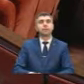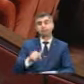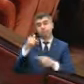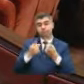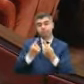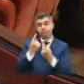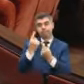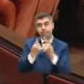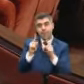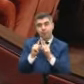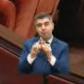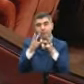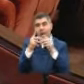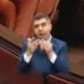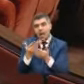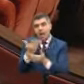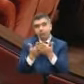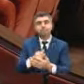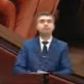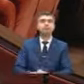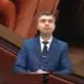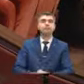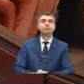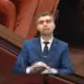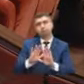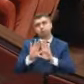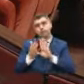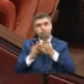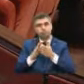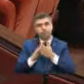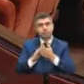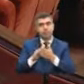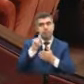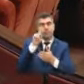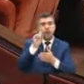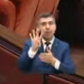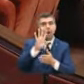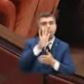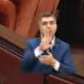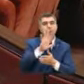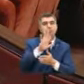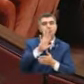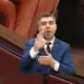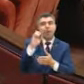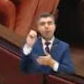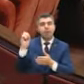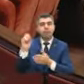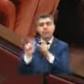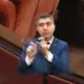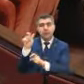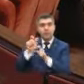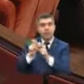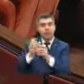في سياق ما تحدثتم عنه، عندنا حوالي 154 ألف مستفيد ومستفيدة من النقل